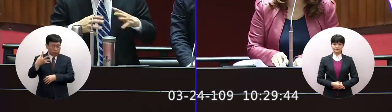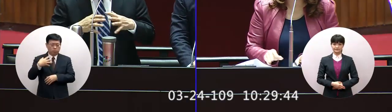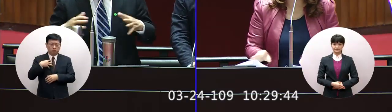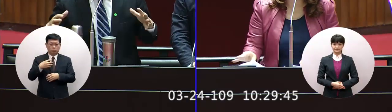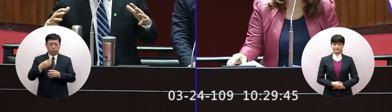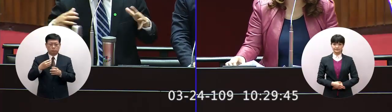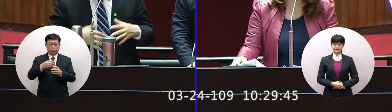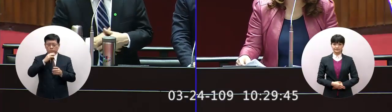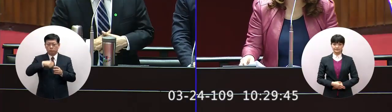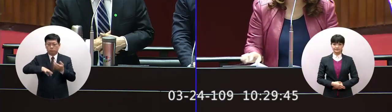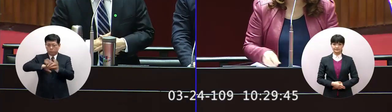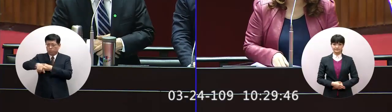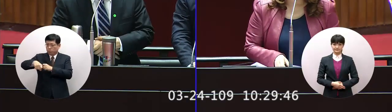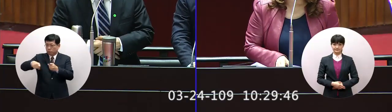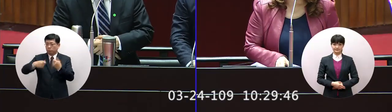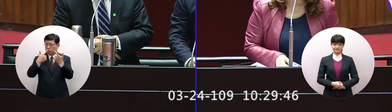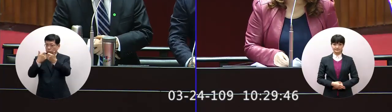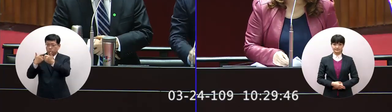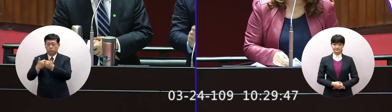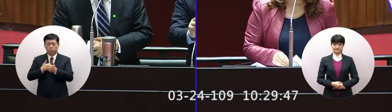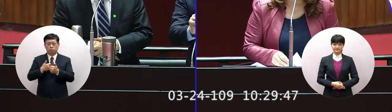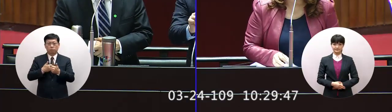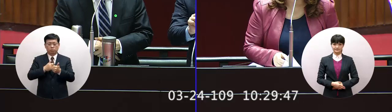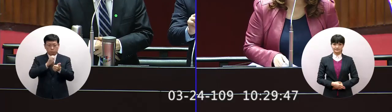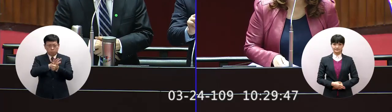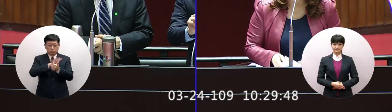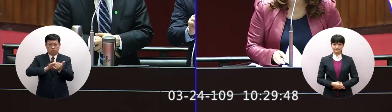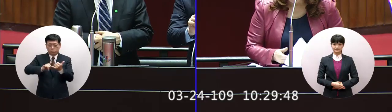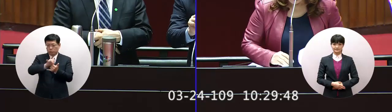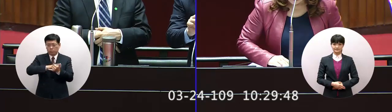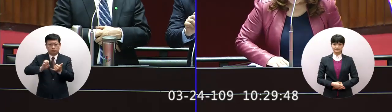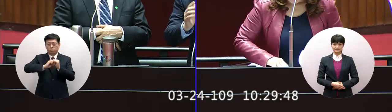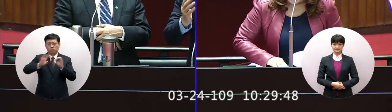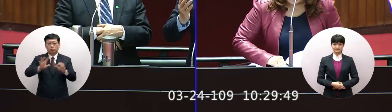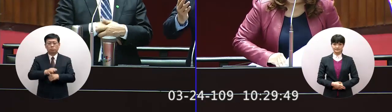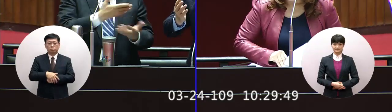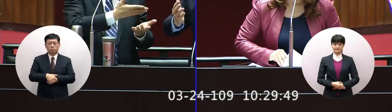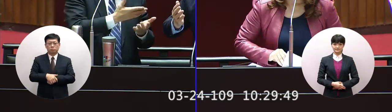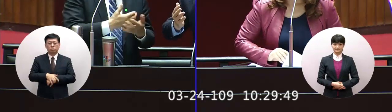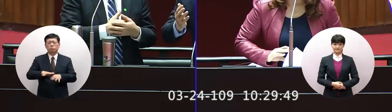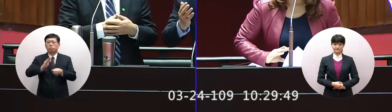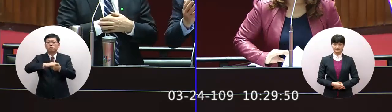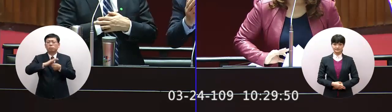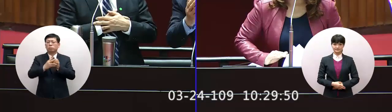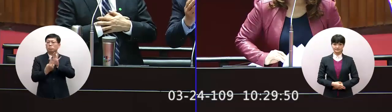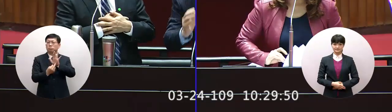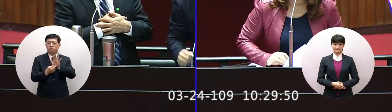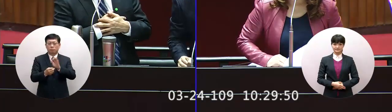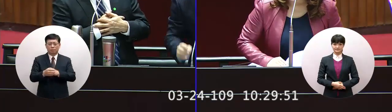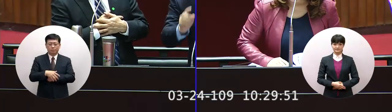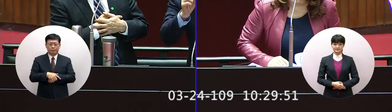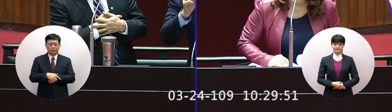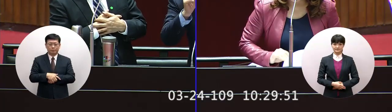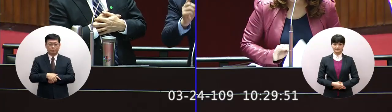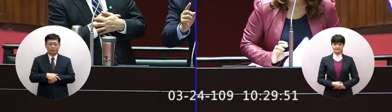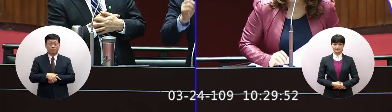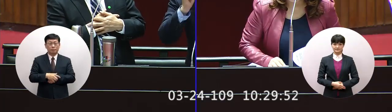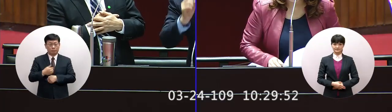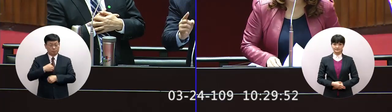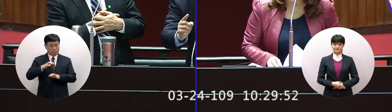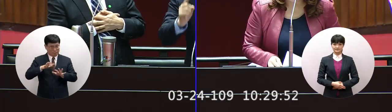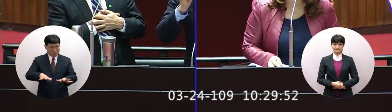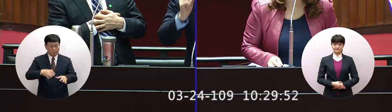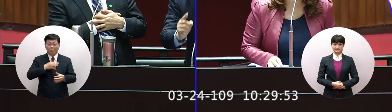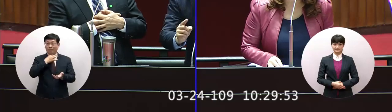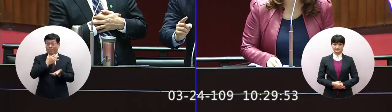进阶相关的作为来向国人同胞报告。 我来补充跟委员报告，就是说我们